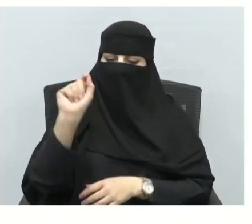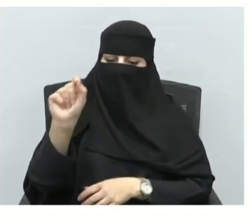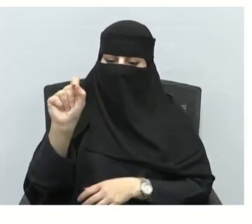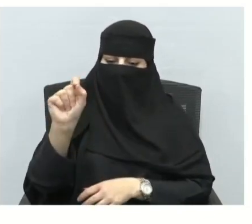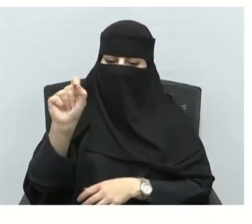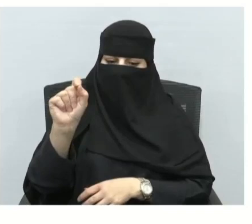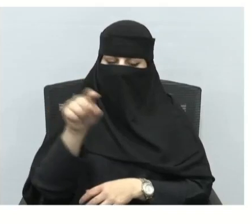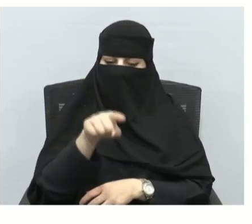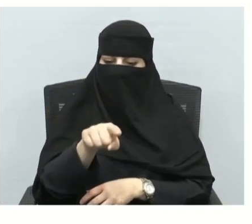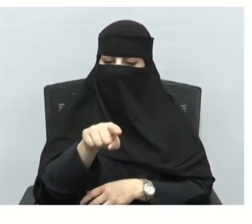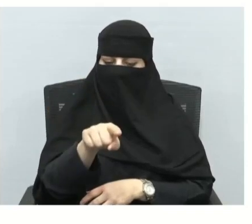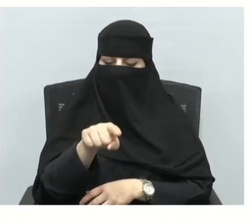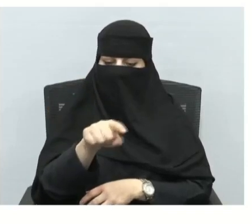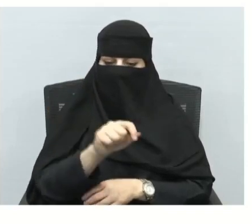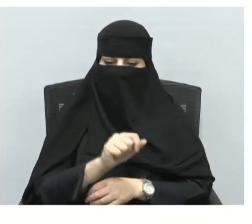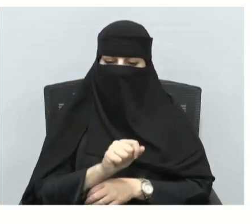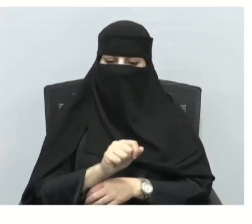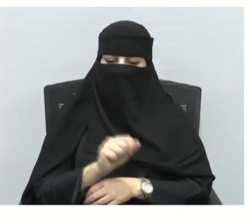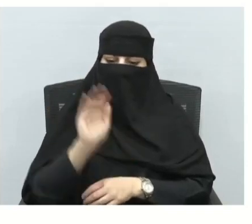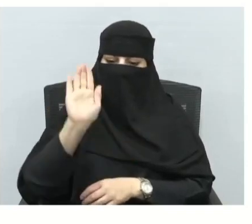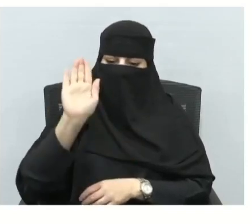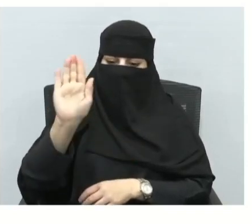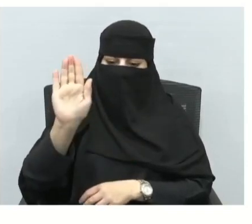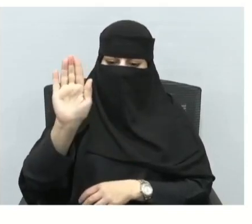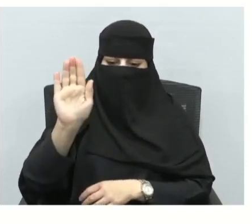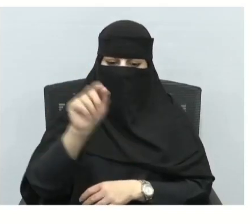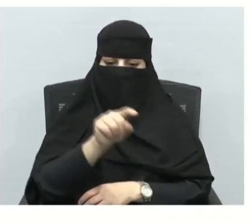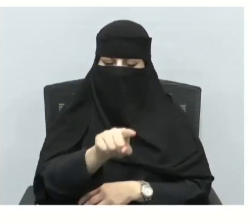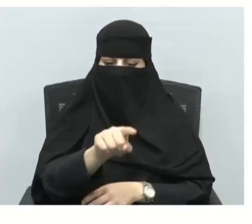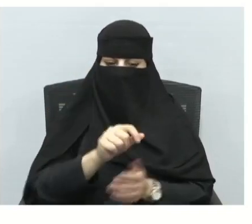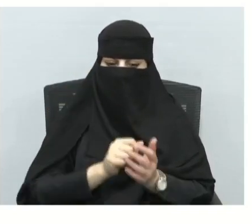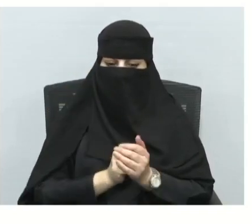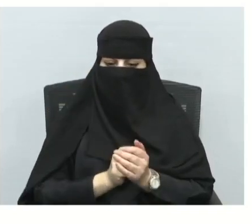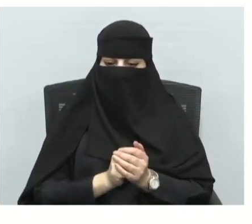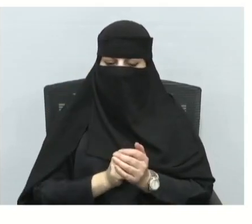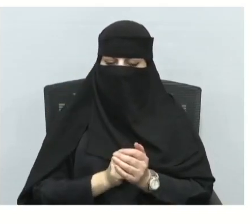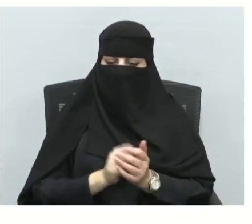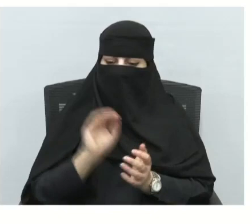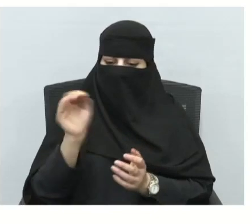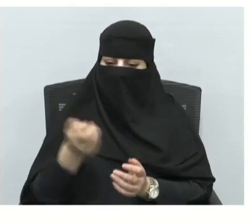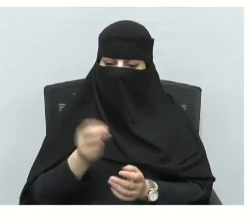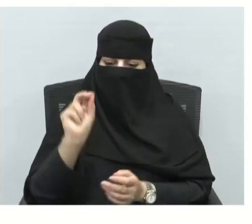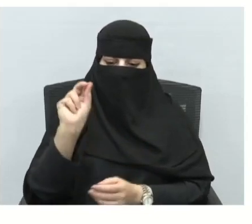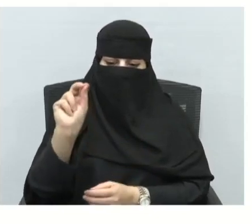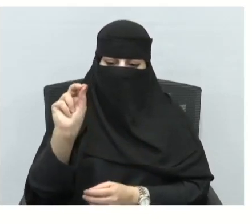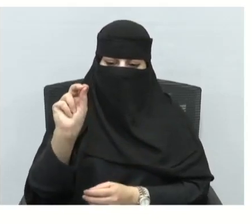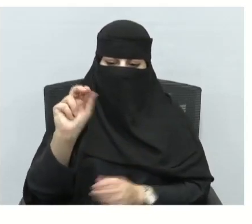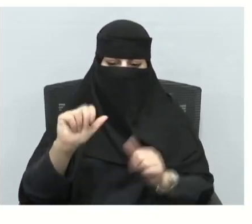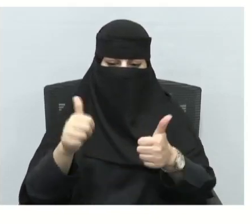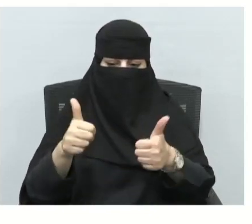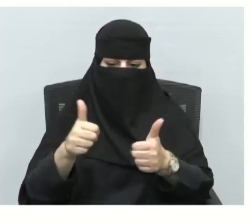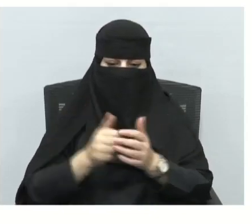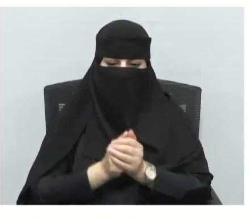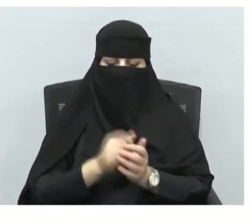ممتاز وهذا س وهذا حرف القاف رائعين هذا